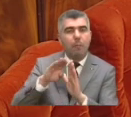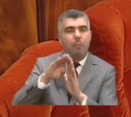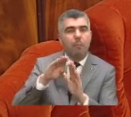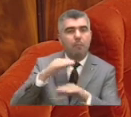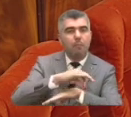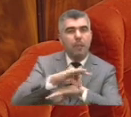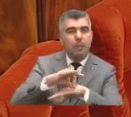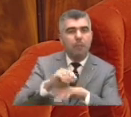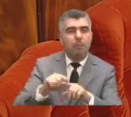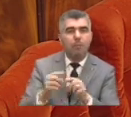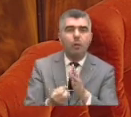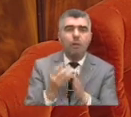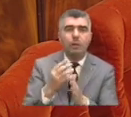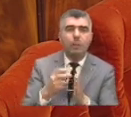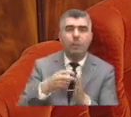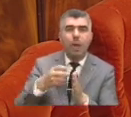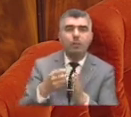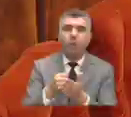بقطارات من الجيل الجديد. شكرا.